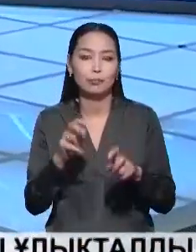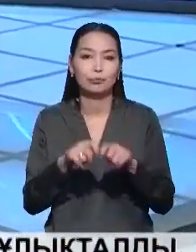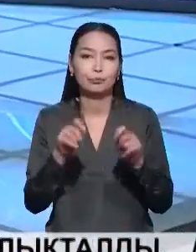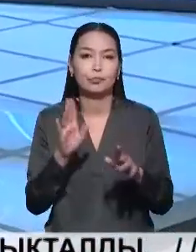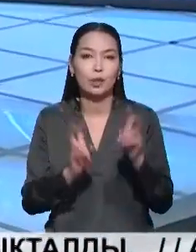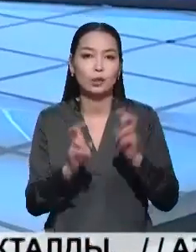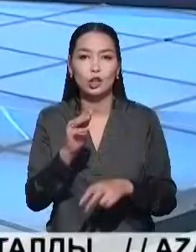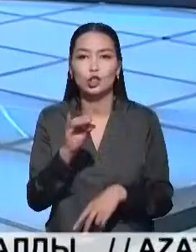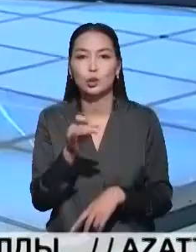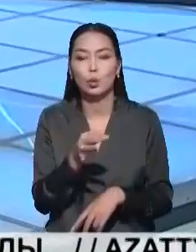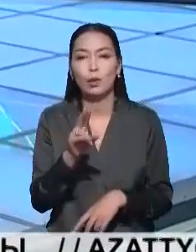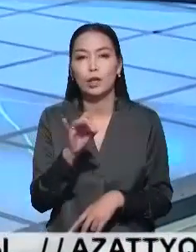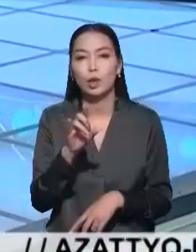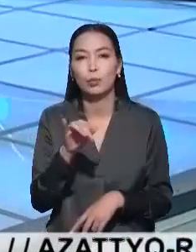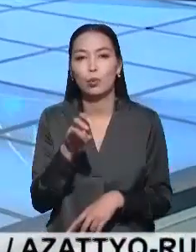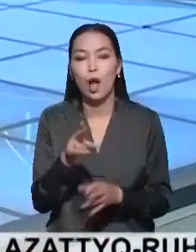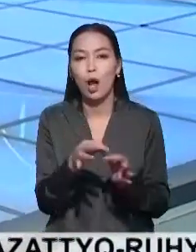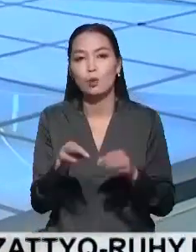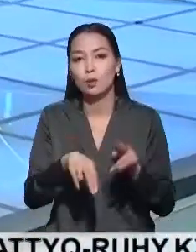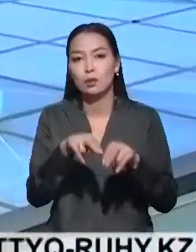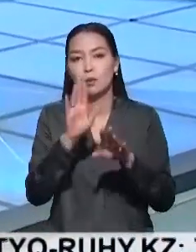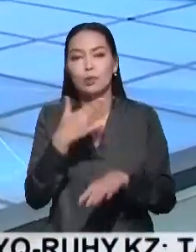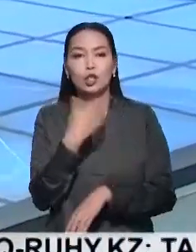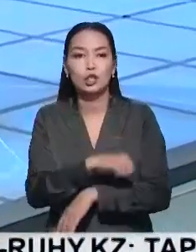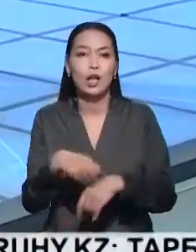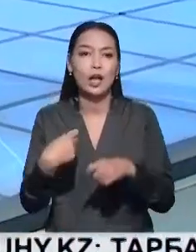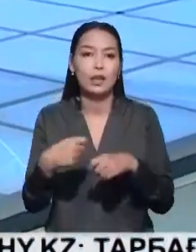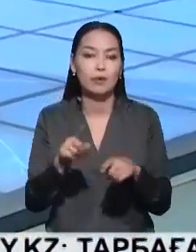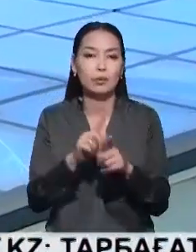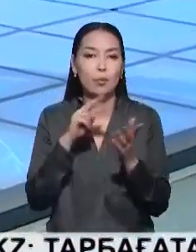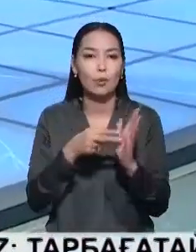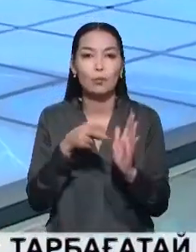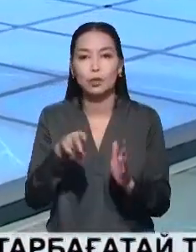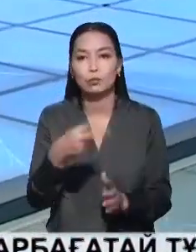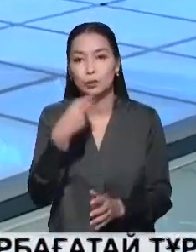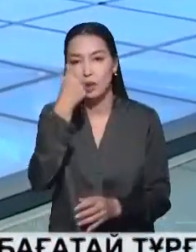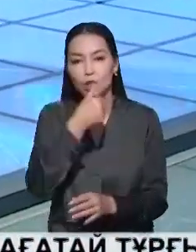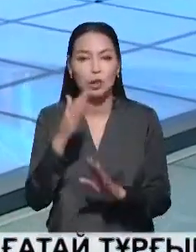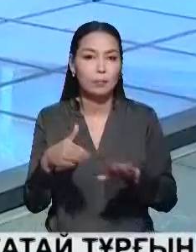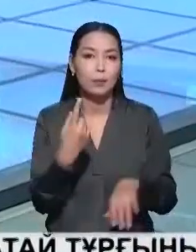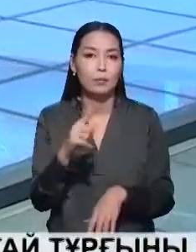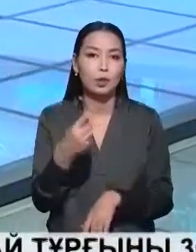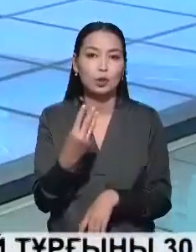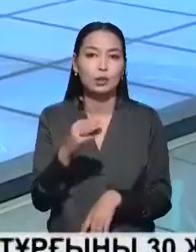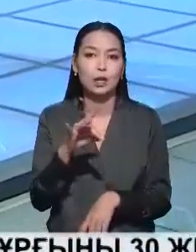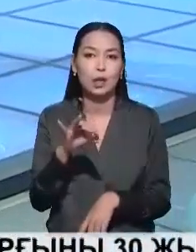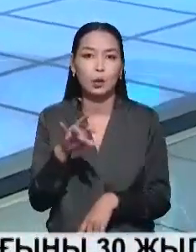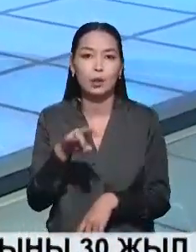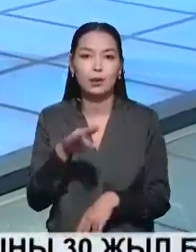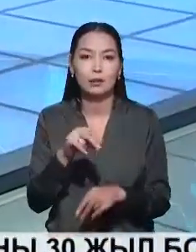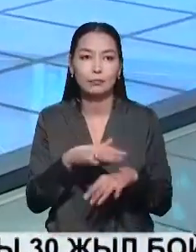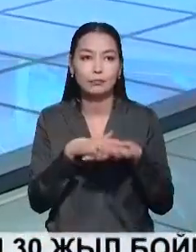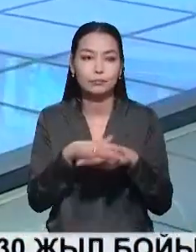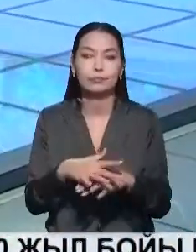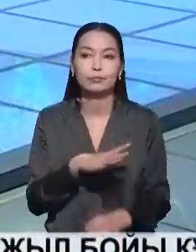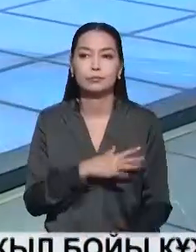Жетісу облысы Кербұлақ ауданында салынады. Шетелдік инвестор ауқымды жобаға 2022 жылдан бері 1,3 триллион теңге